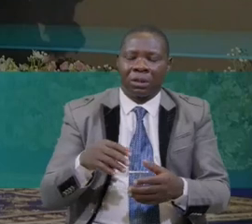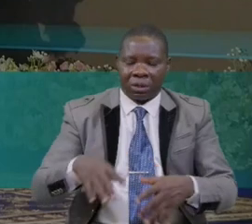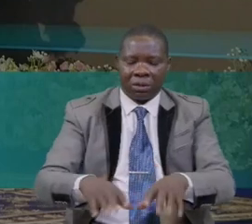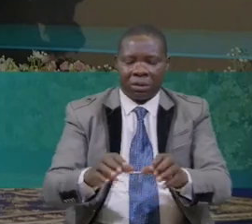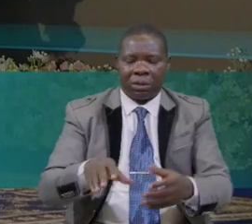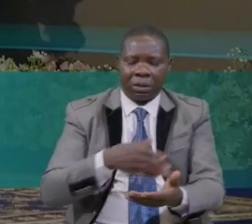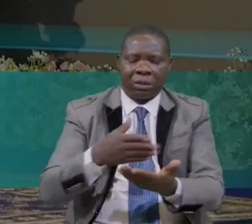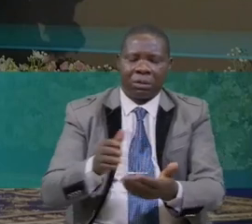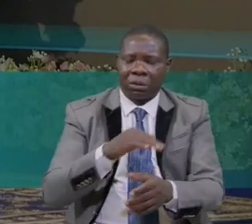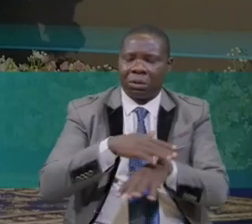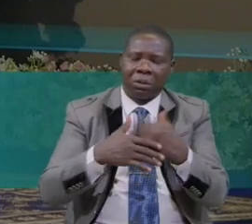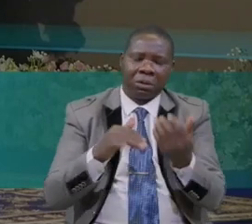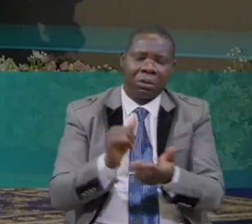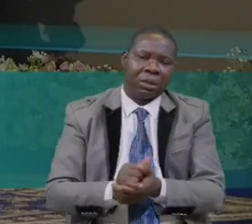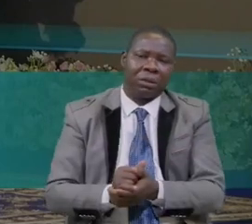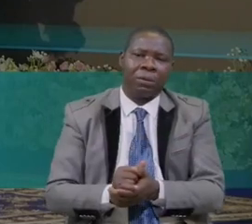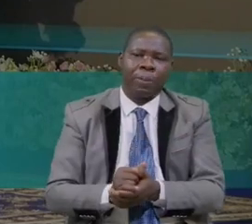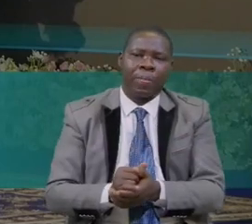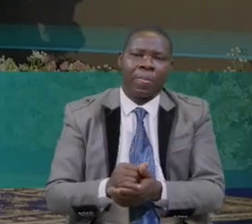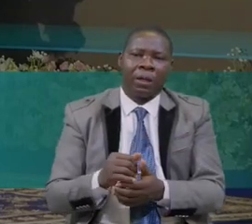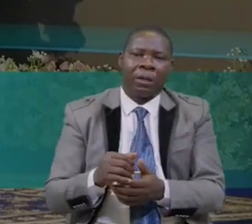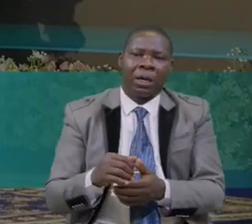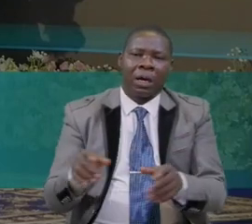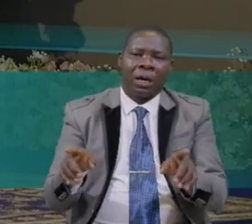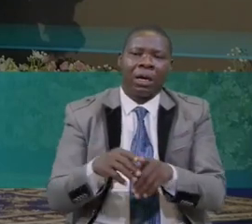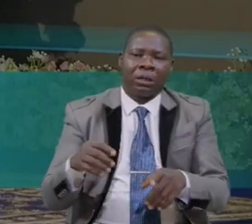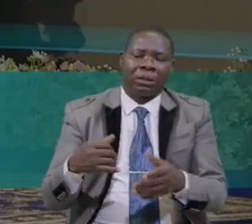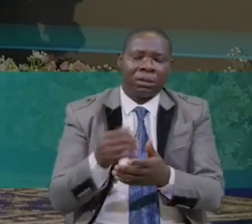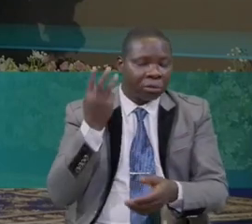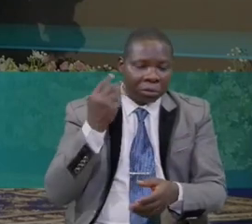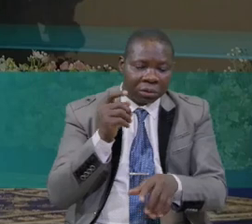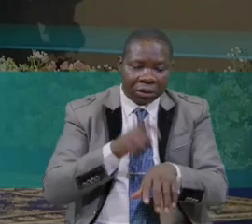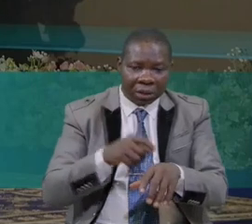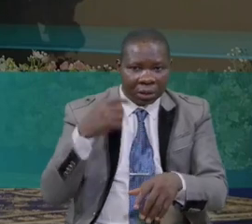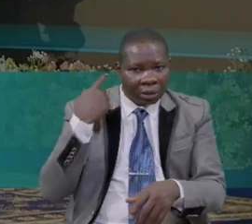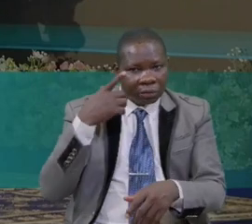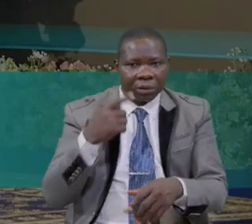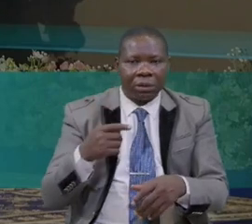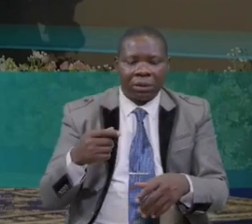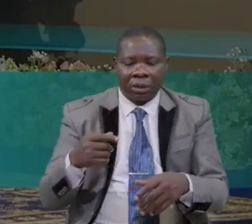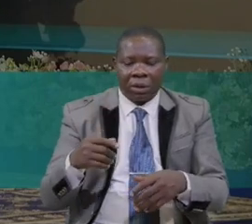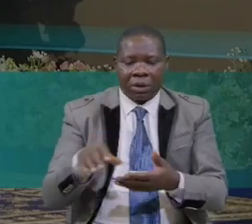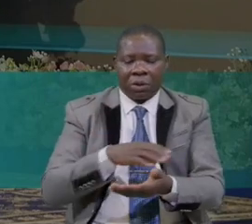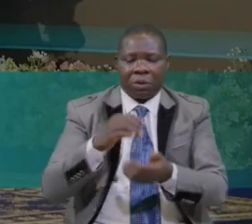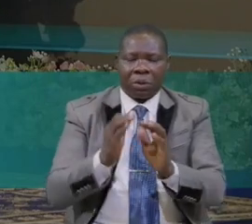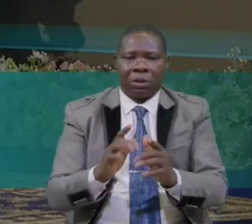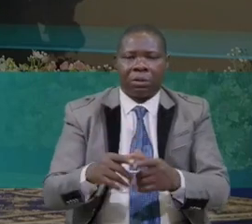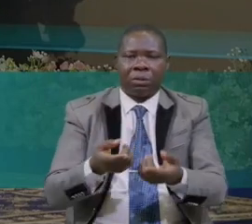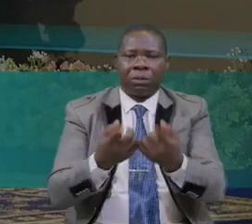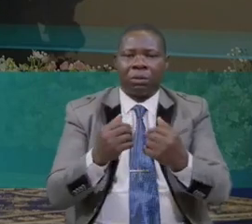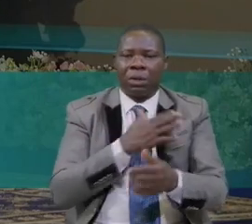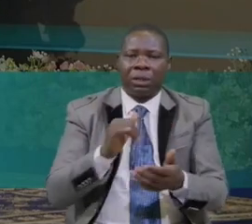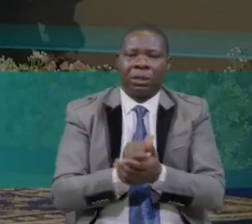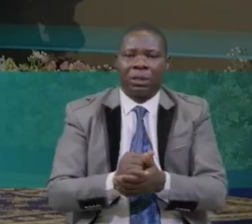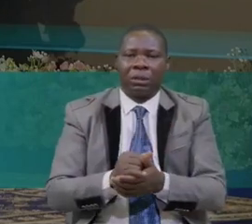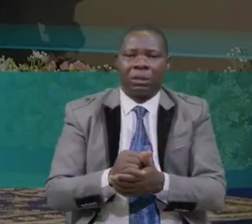tout. La chorale était sur le point de chanter. Et le ventre encore a repris son. Et j'ai dit